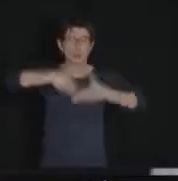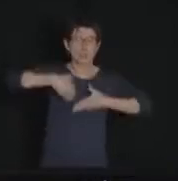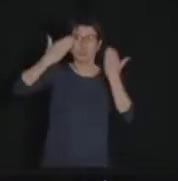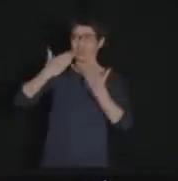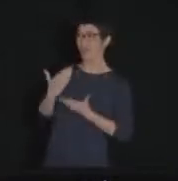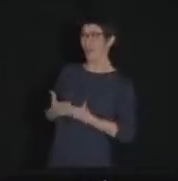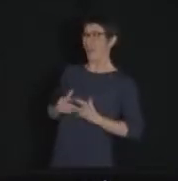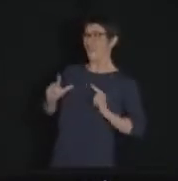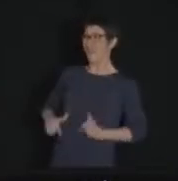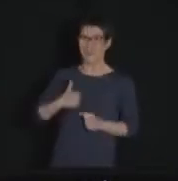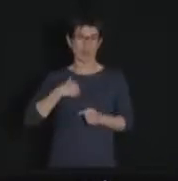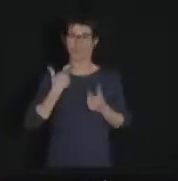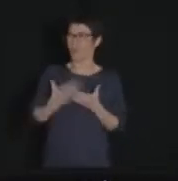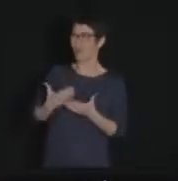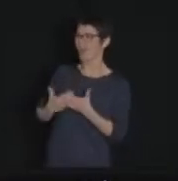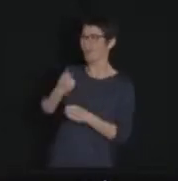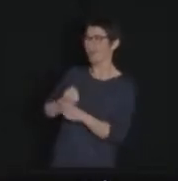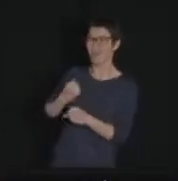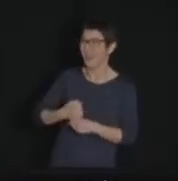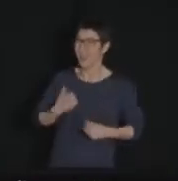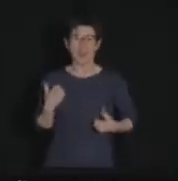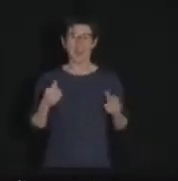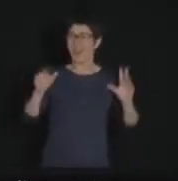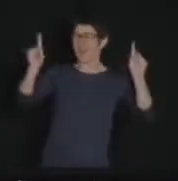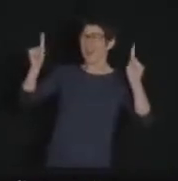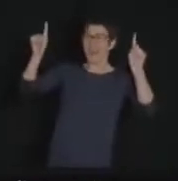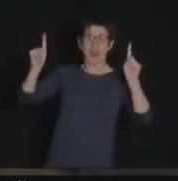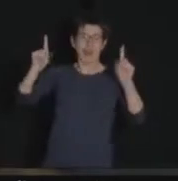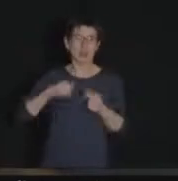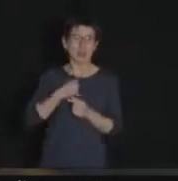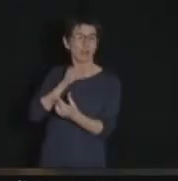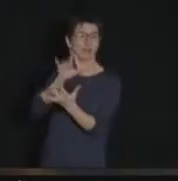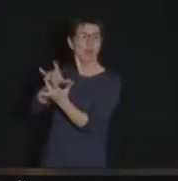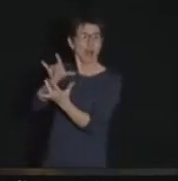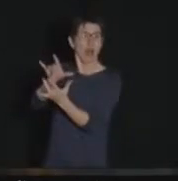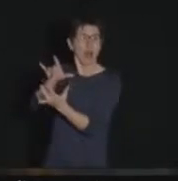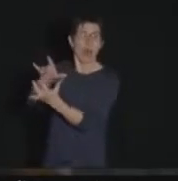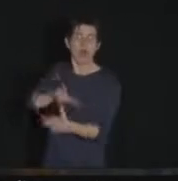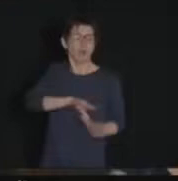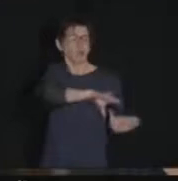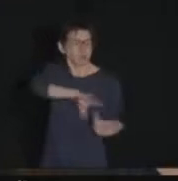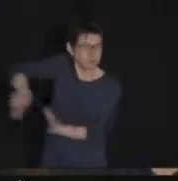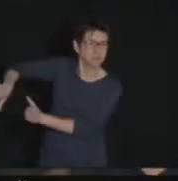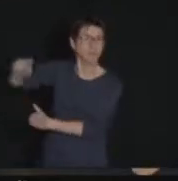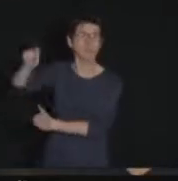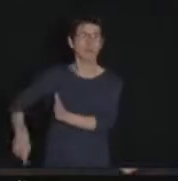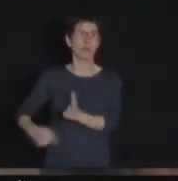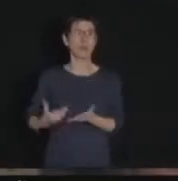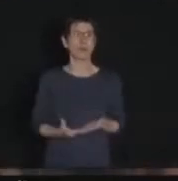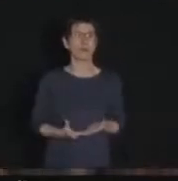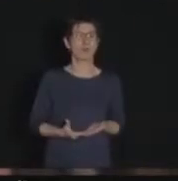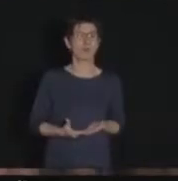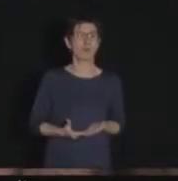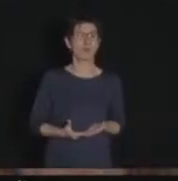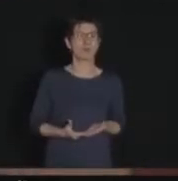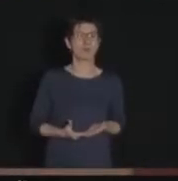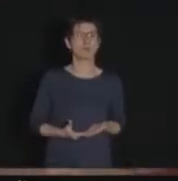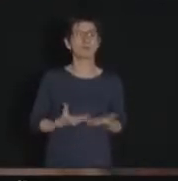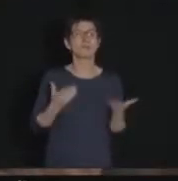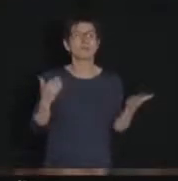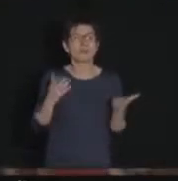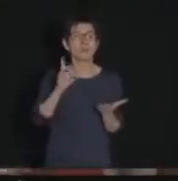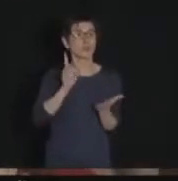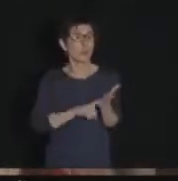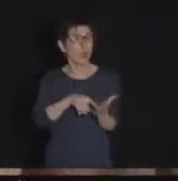temps, du matin au soir, la nuit, le jour, pour prouver que vous êtes là, pétaradant d'enthousiasme, compétitif, flexible et occupé